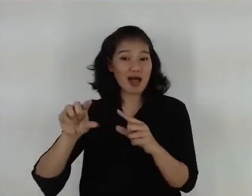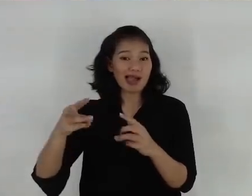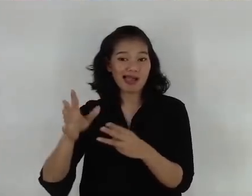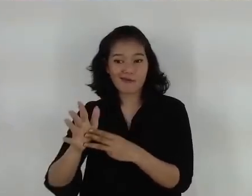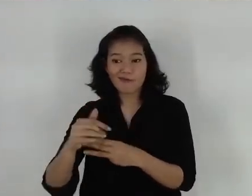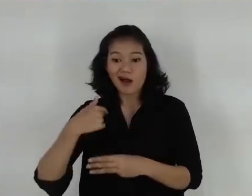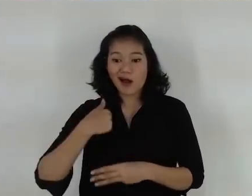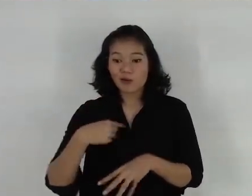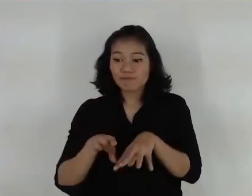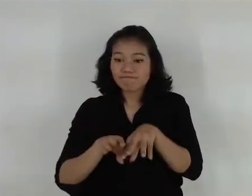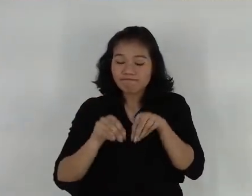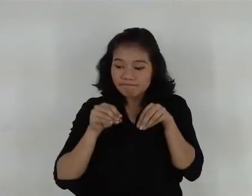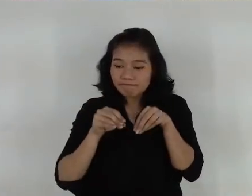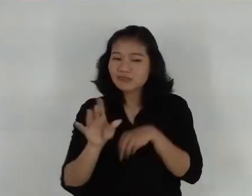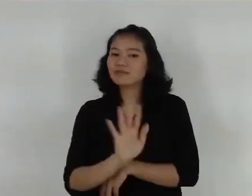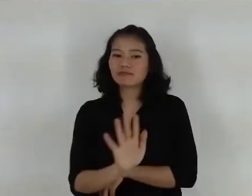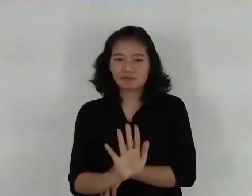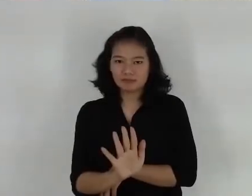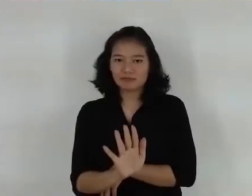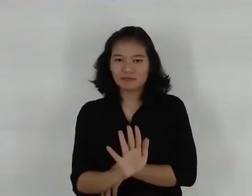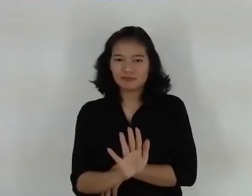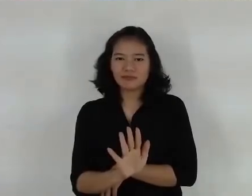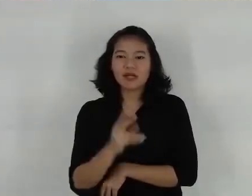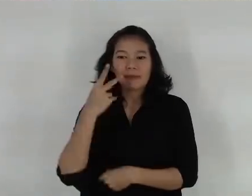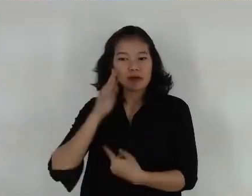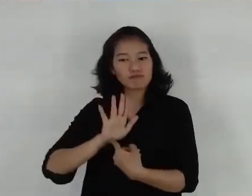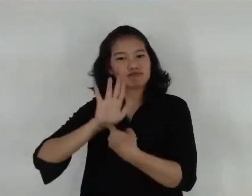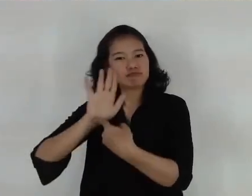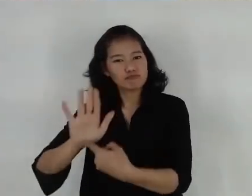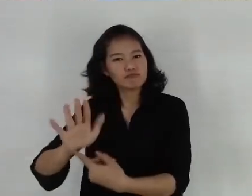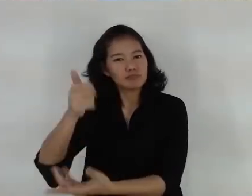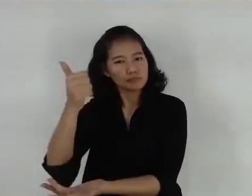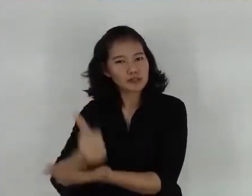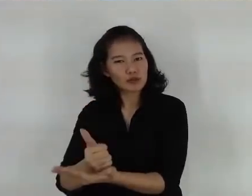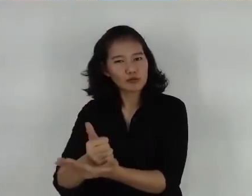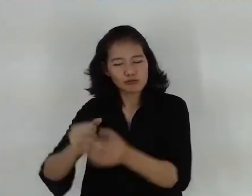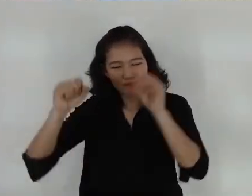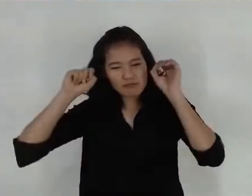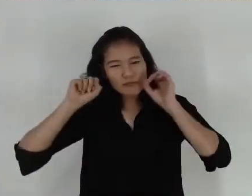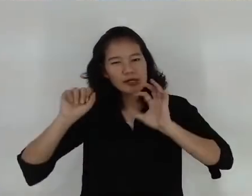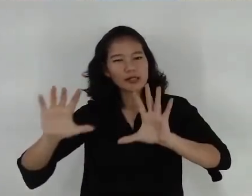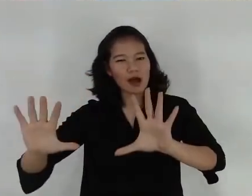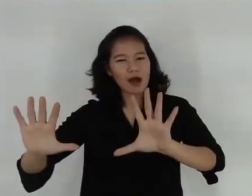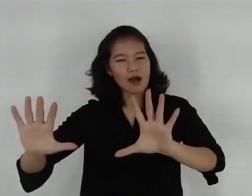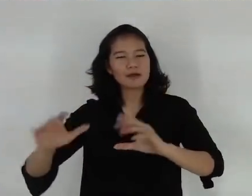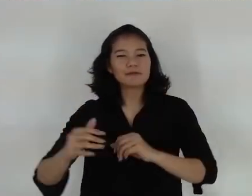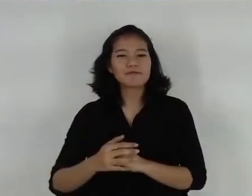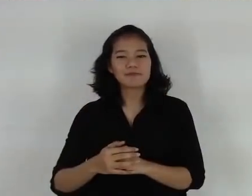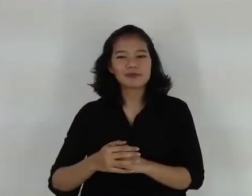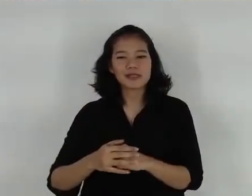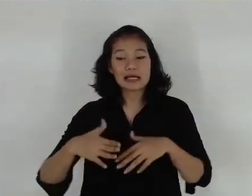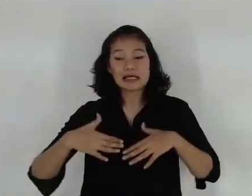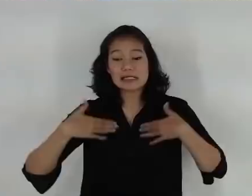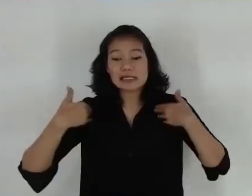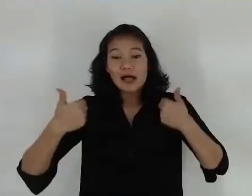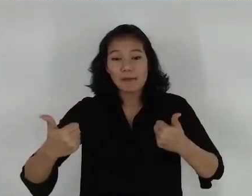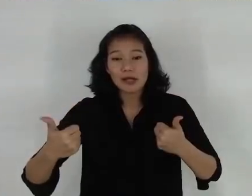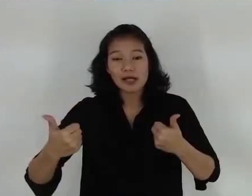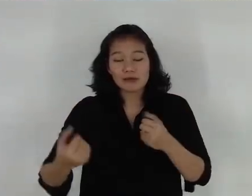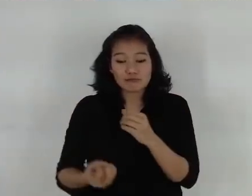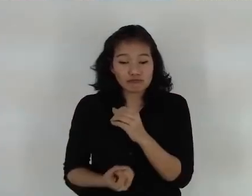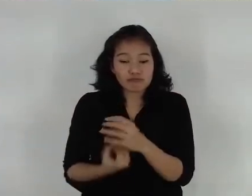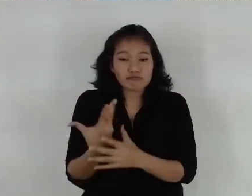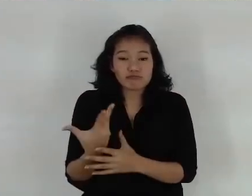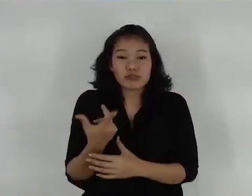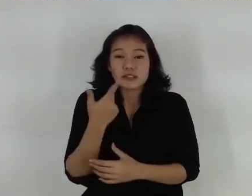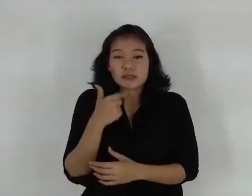akan tinggal tenang sampai kebenarannya bersinar seperti cahaya dan keselamatannya menyala